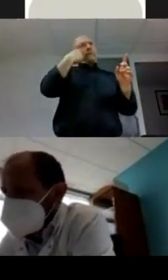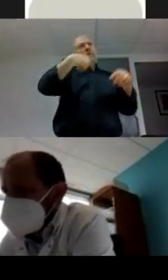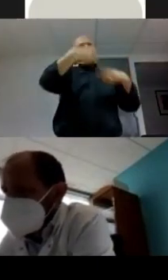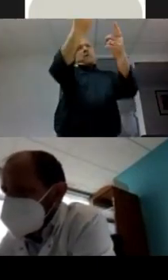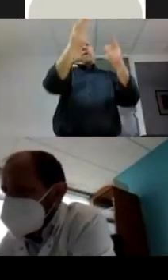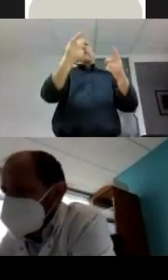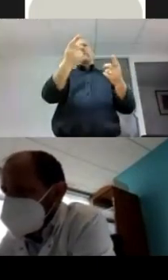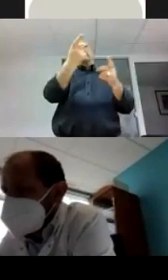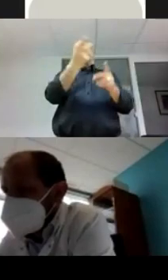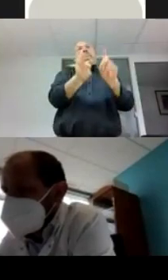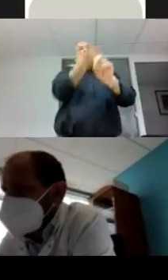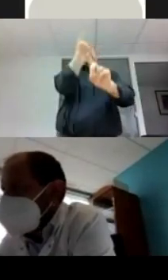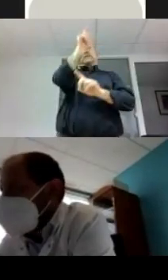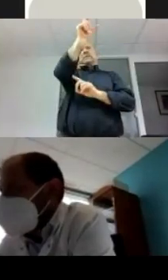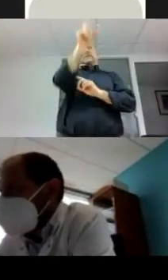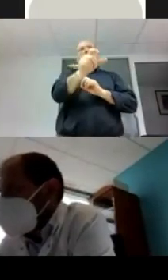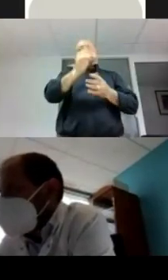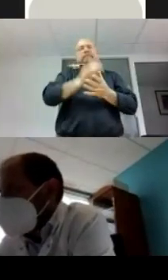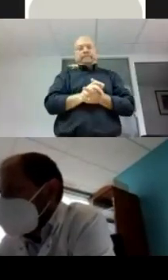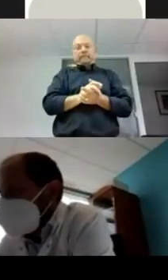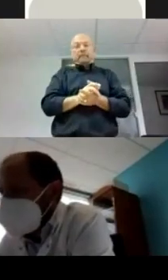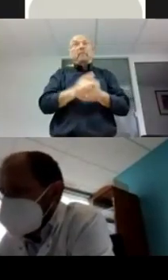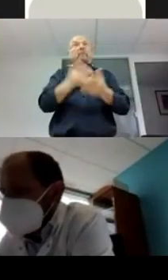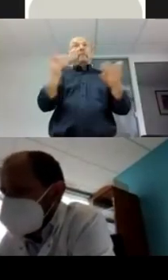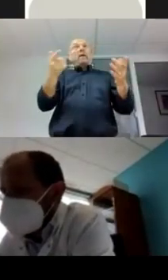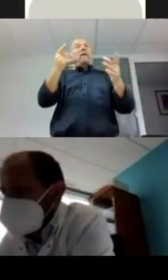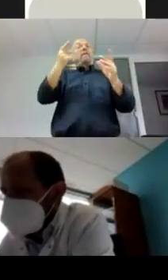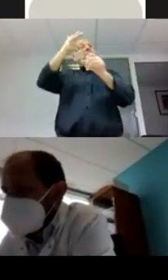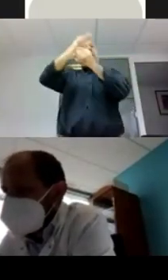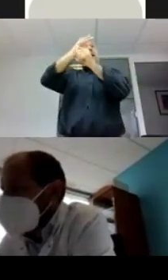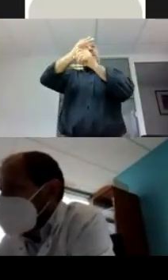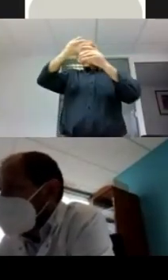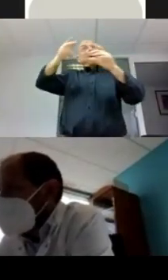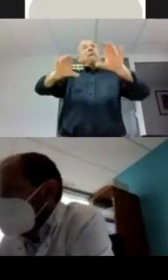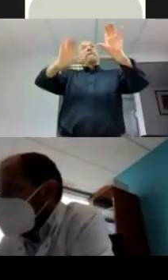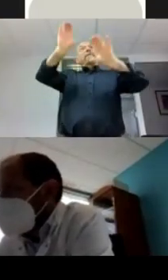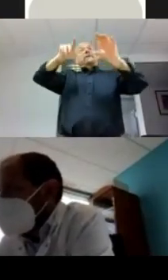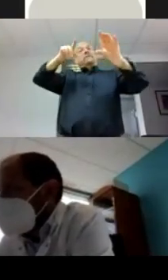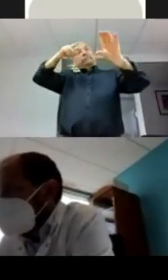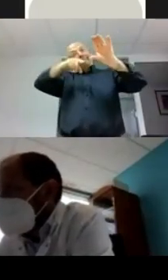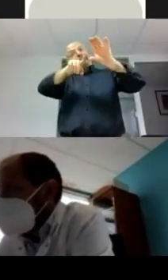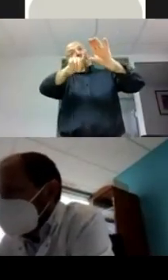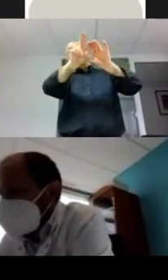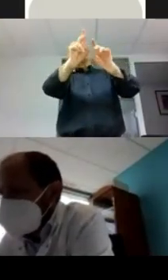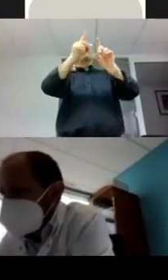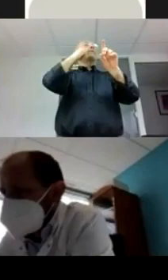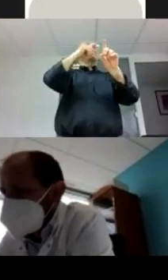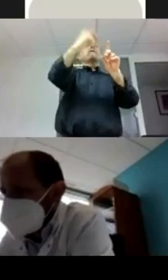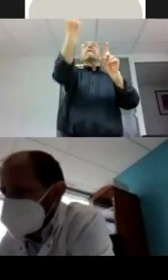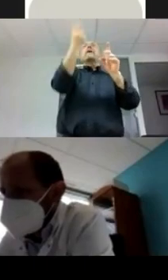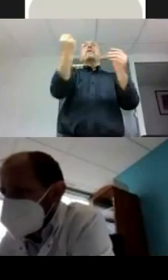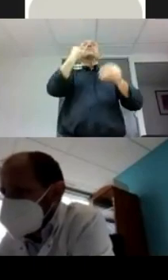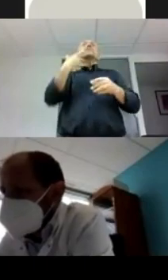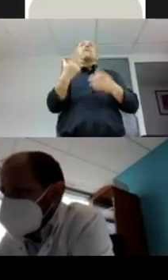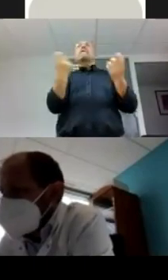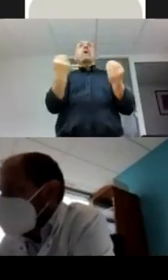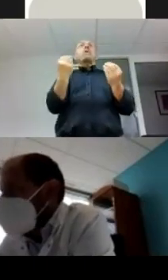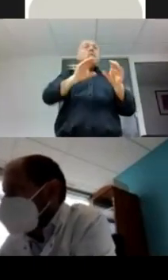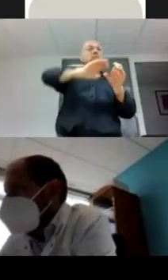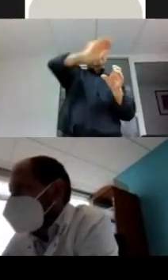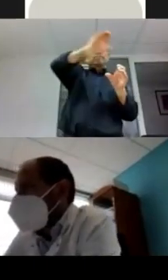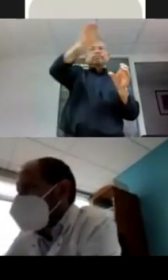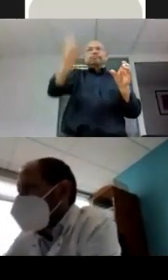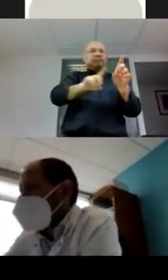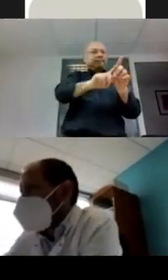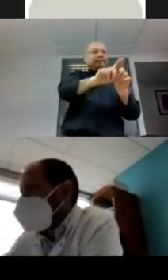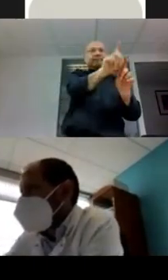qui oriente vers un gastro-entérologue, la plupart du temps pour une coloscopie, qui permet de voir